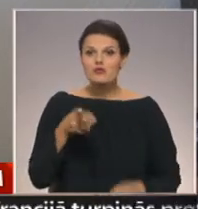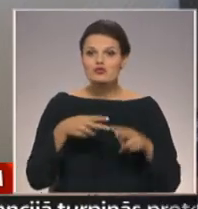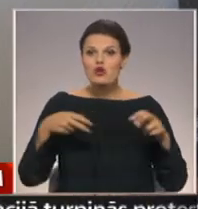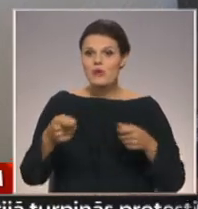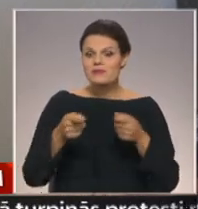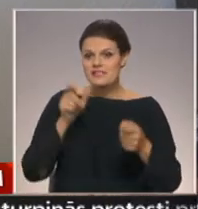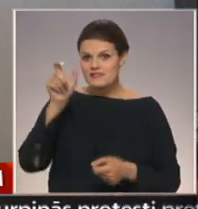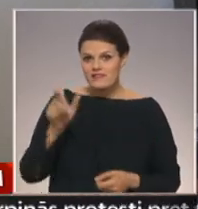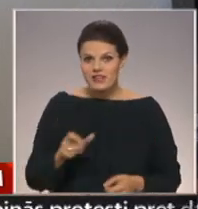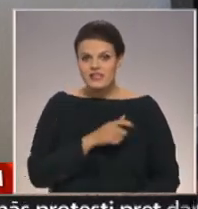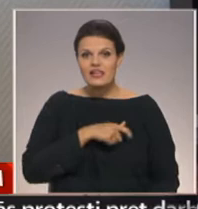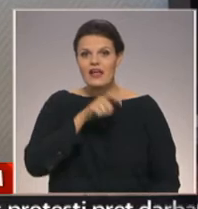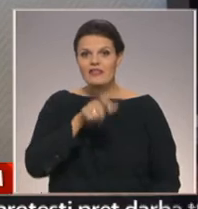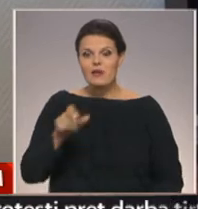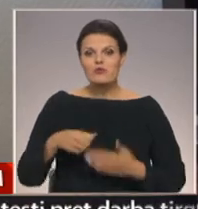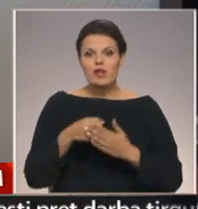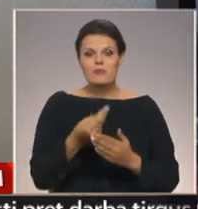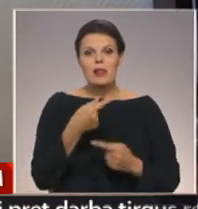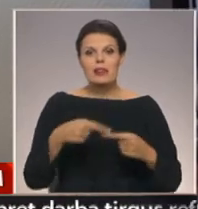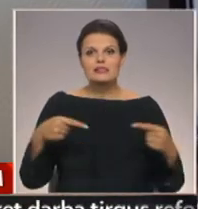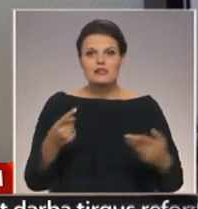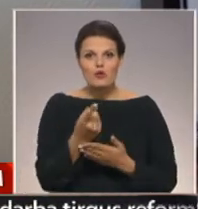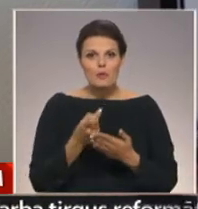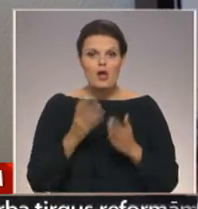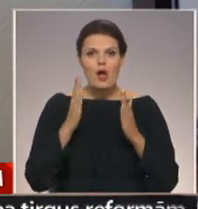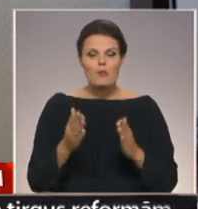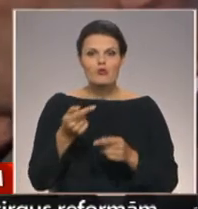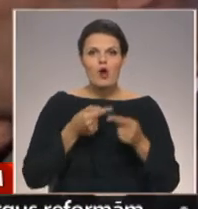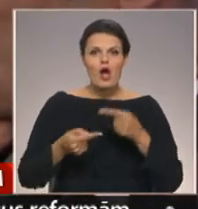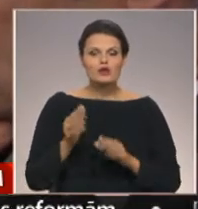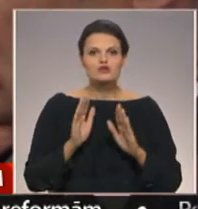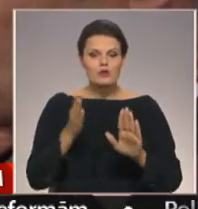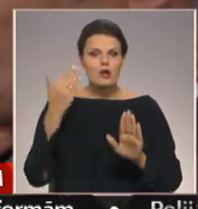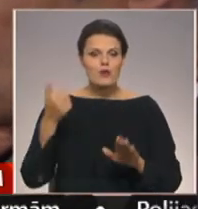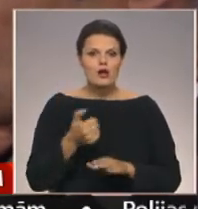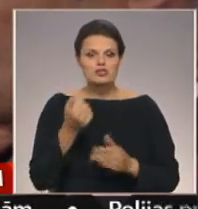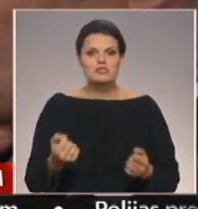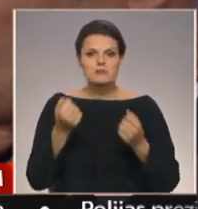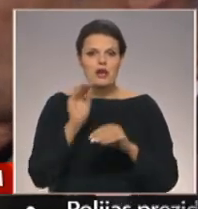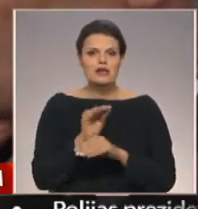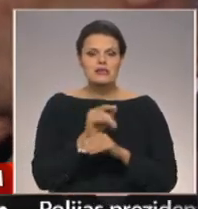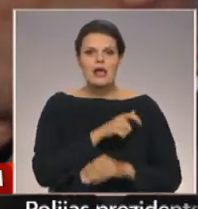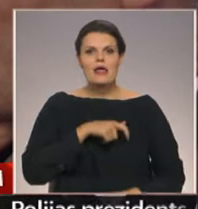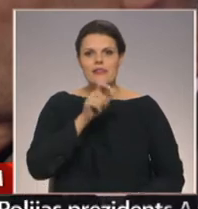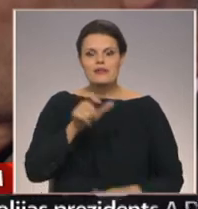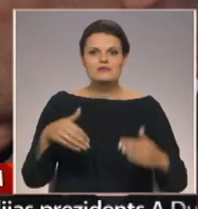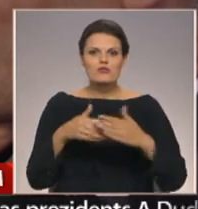komisijas vadītāji, deputātu atbalsts līdzekļu pieprasīšanā būtu atgriešanās pie pērn smagi kritizētā